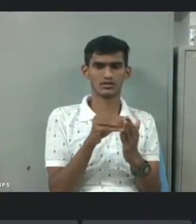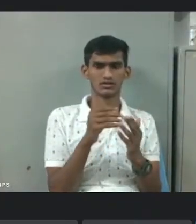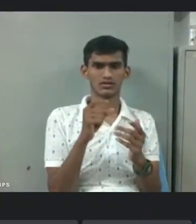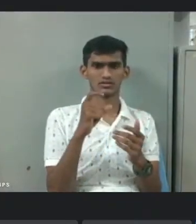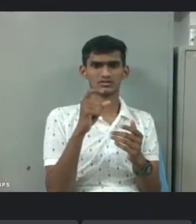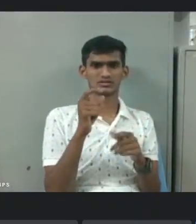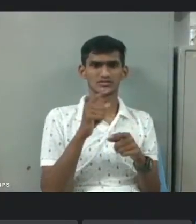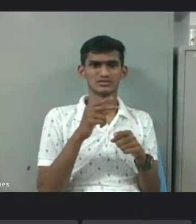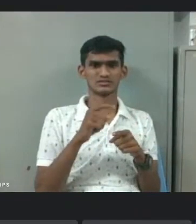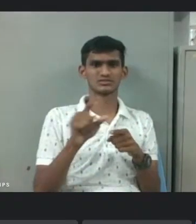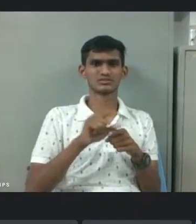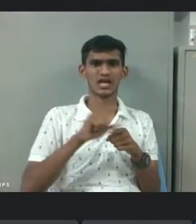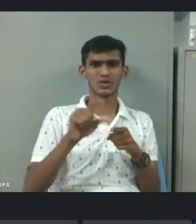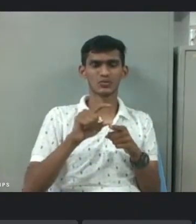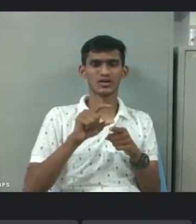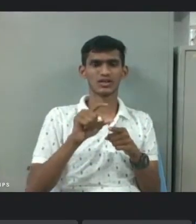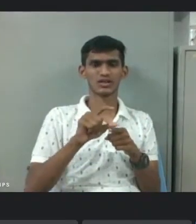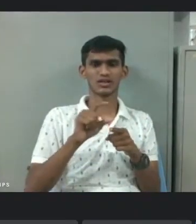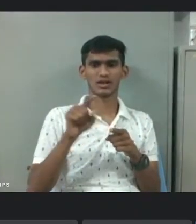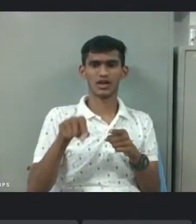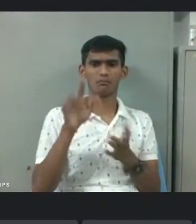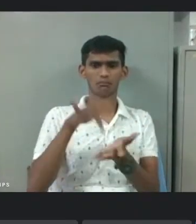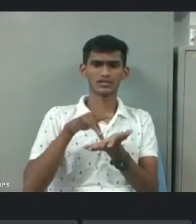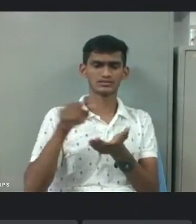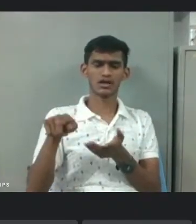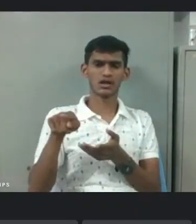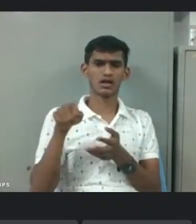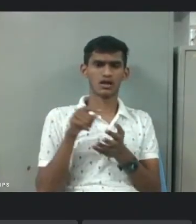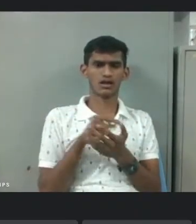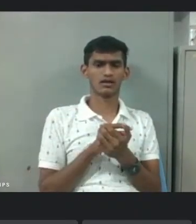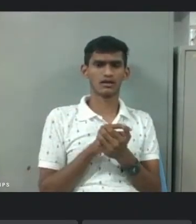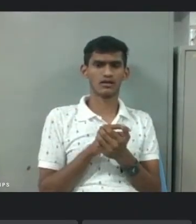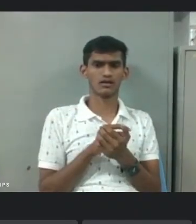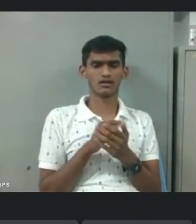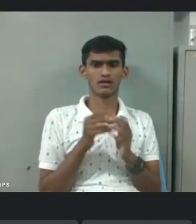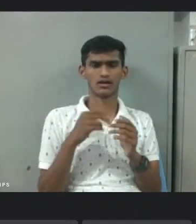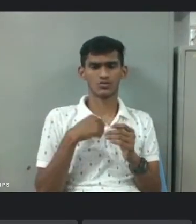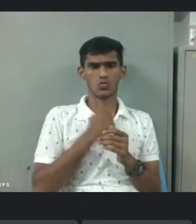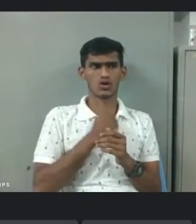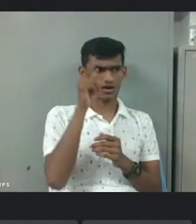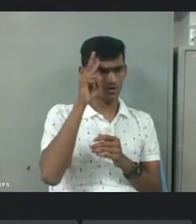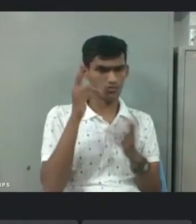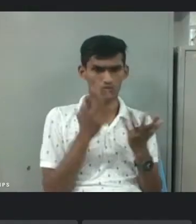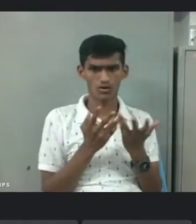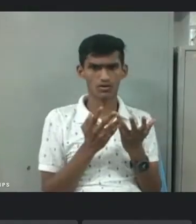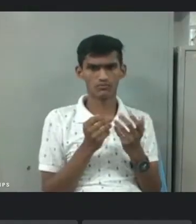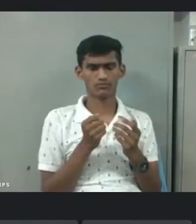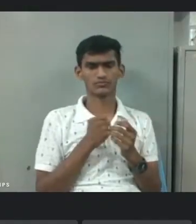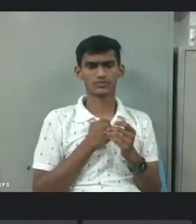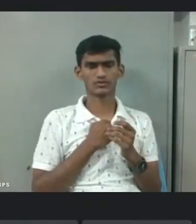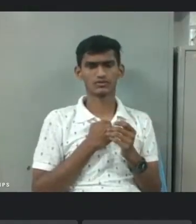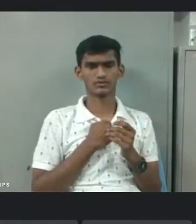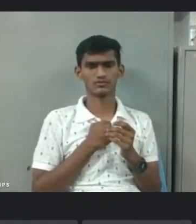ചാലക്കുടി വൊക്കേഷണൽ ട്രെയിനിങ് സെന്റർ. അത് ഓക്കെ. എനിക്കതല്ല ഒന്നും അറിയേണ്ടത്. കാരണം ഇൻഫീരിയോറിറ്റി ഉള്ള കുട്ടികളെ നമ്മൾ